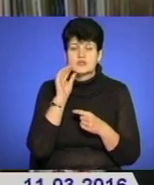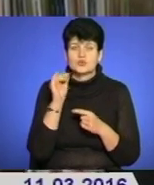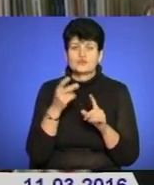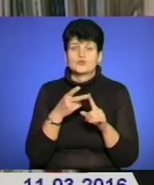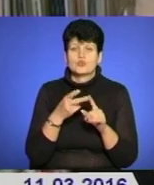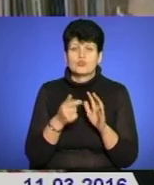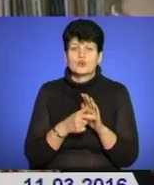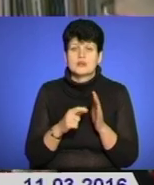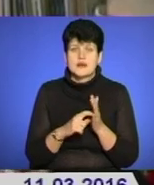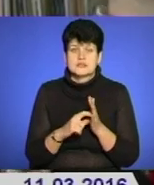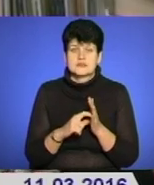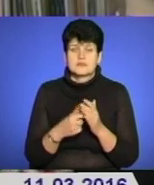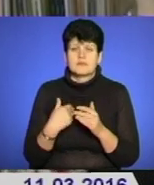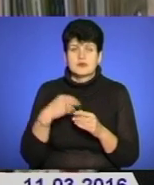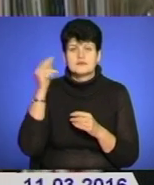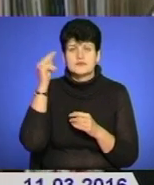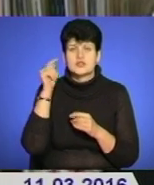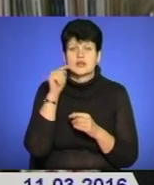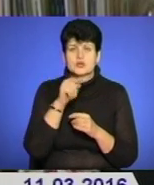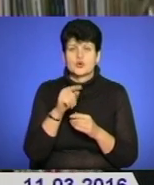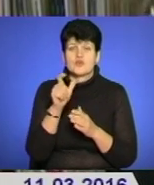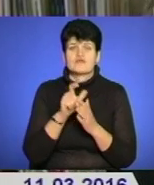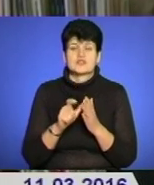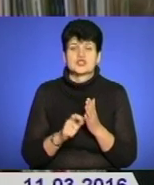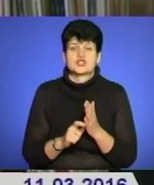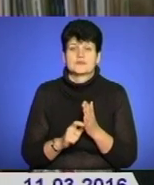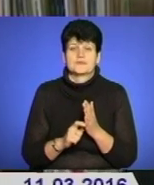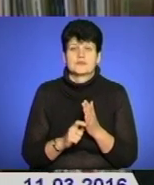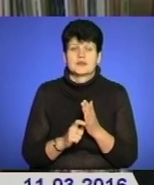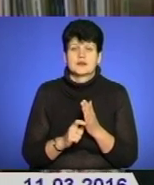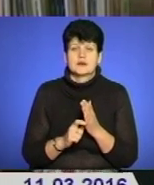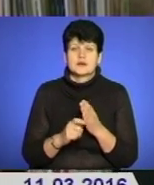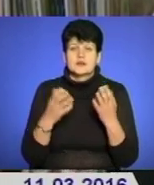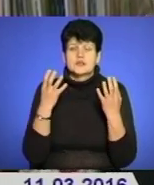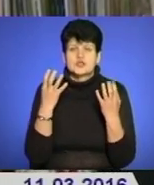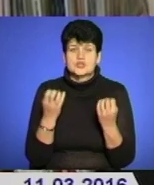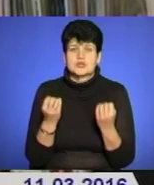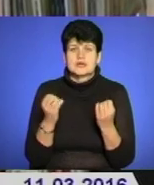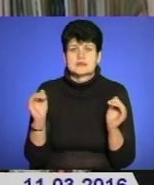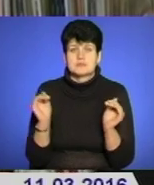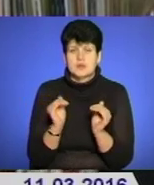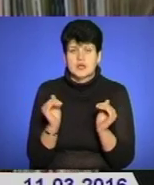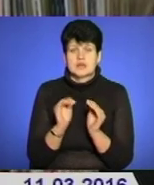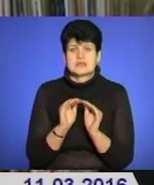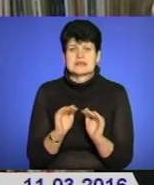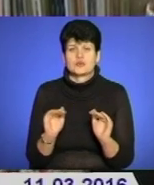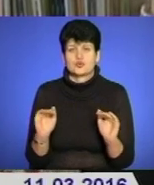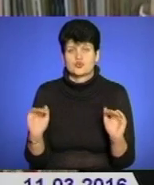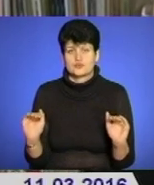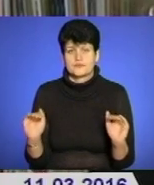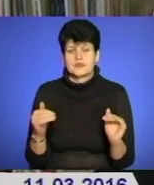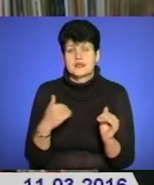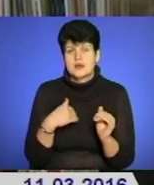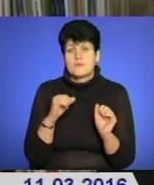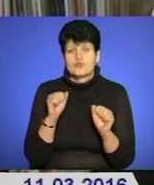другому класі. Ми вивчали його вірші ще з мала, навіть садочку. Я